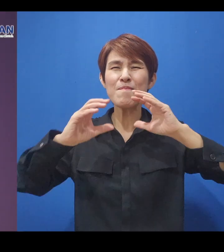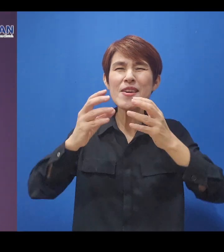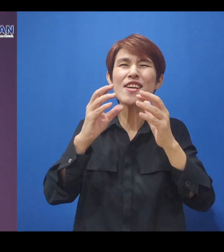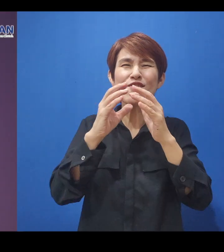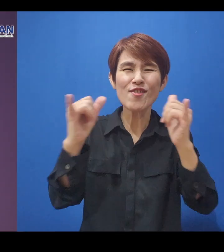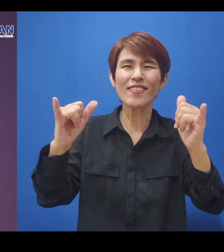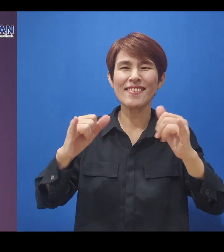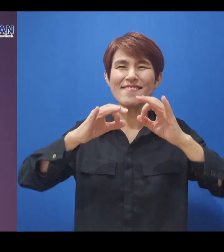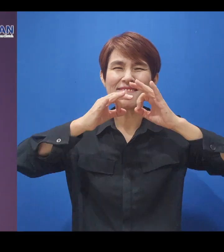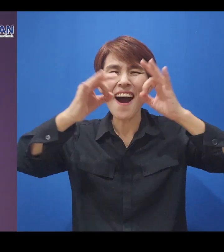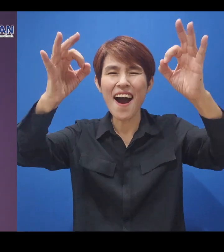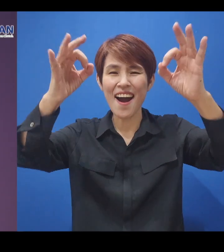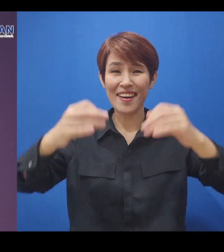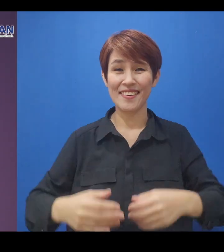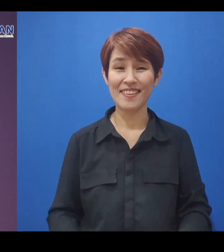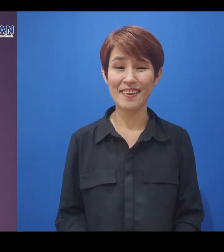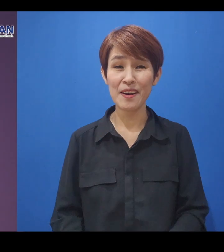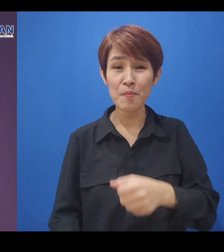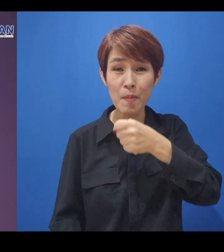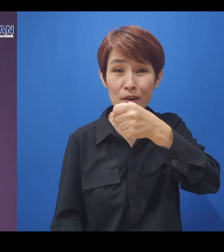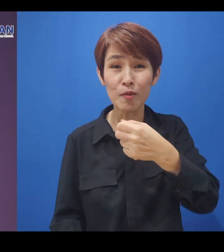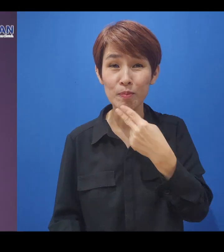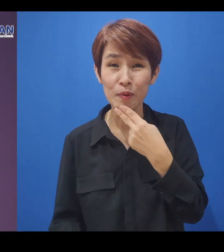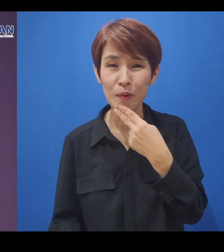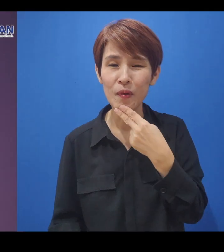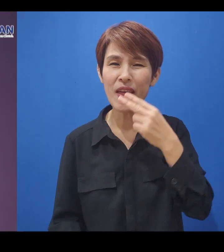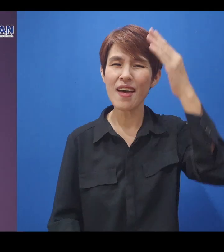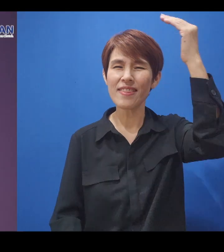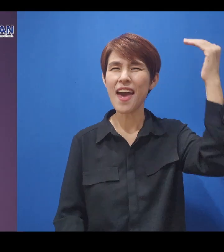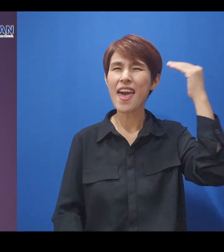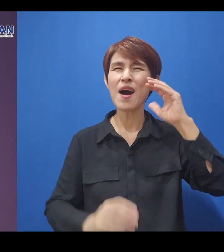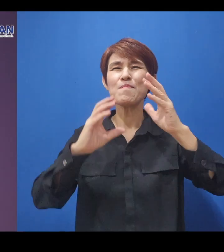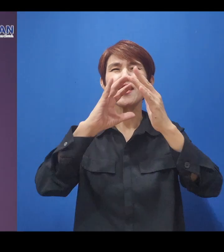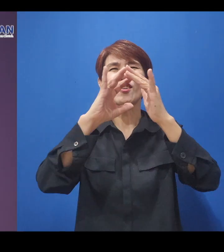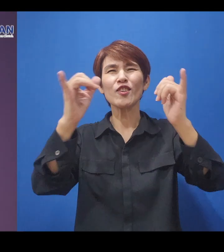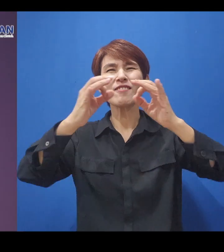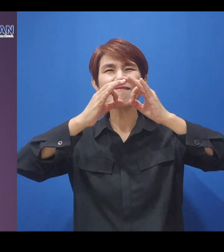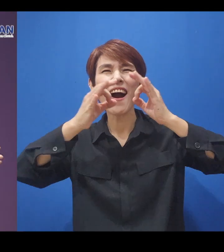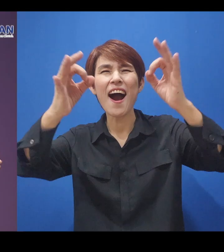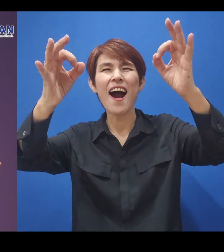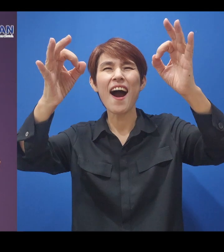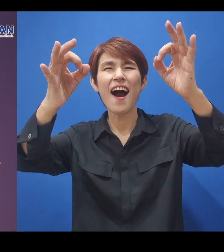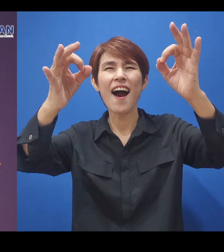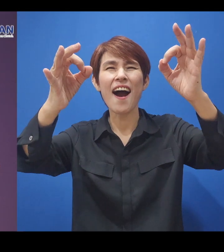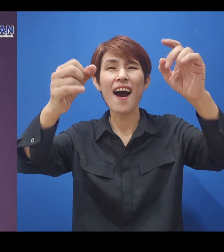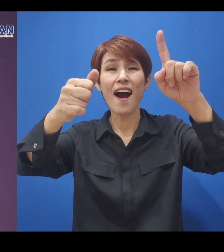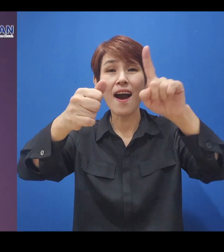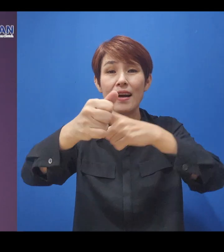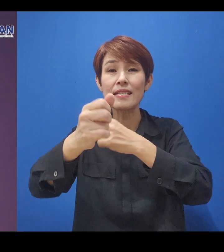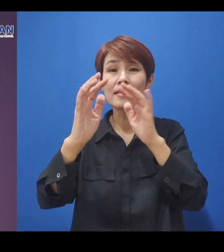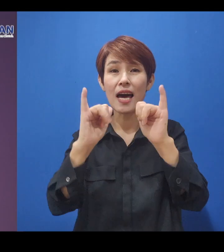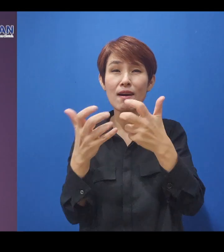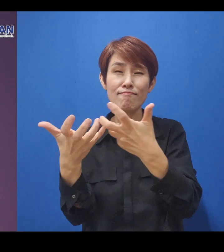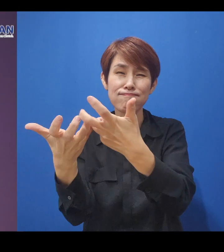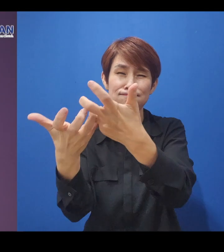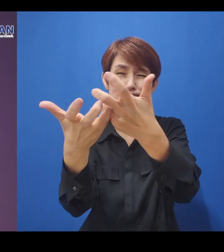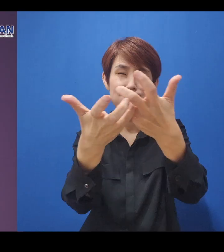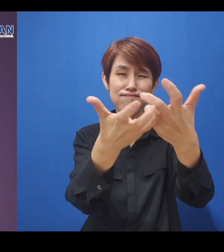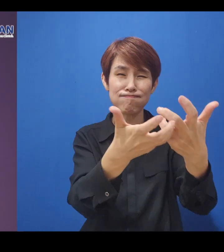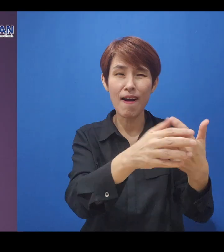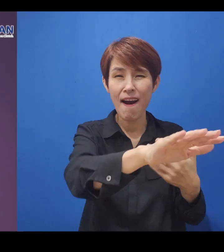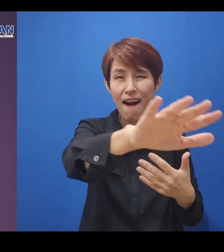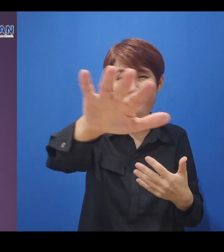대한민국이, 마이크도 없는데 대한민국이라고 외치니까 세상에 그 긴 길에 꽉 차